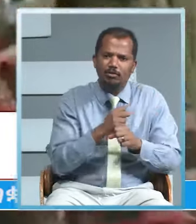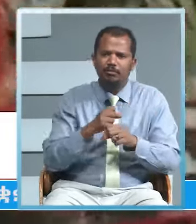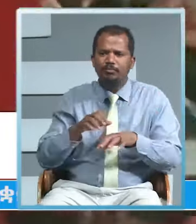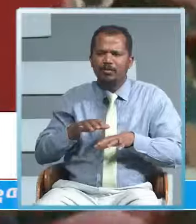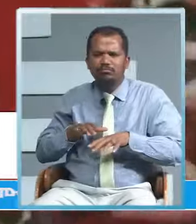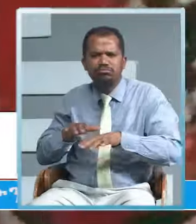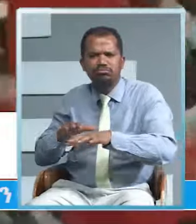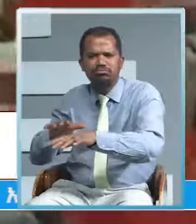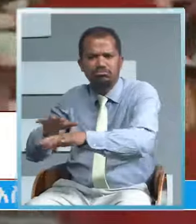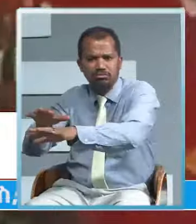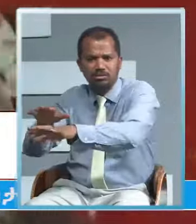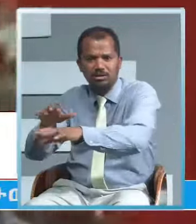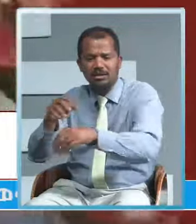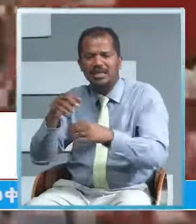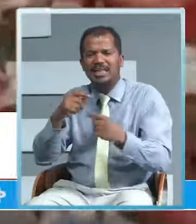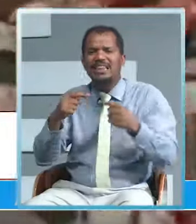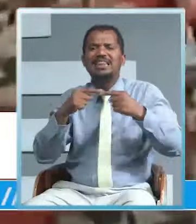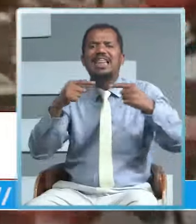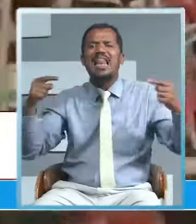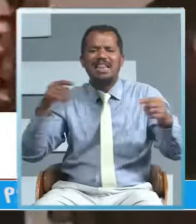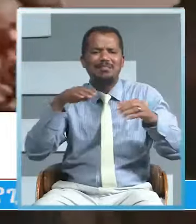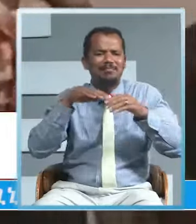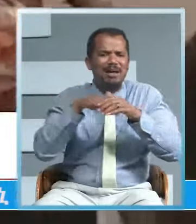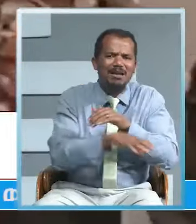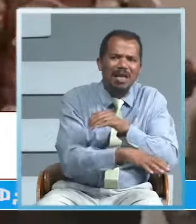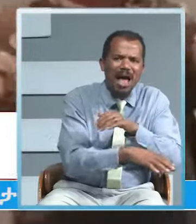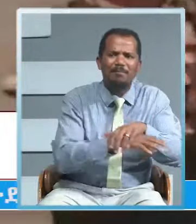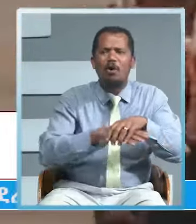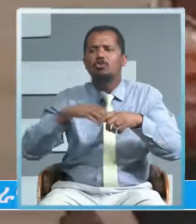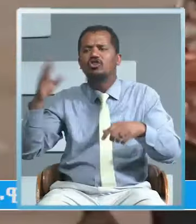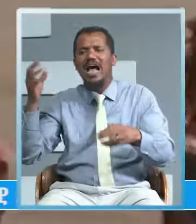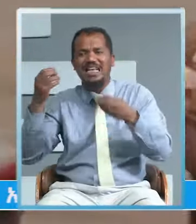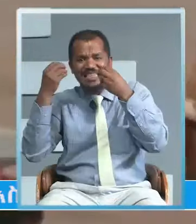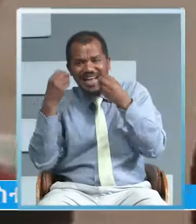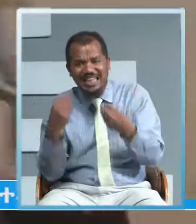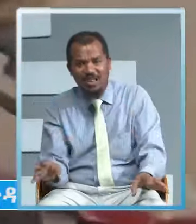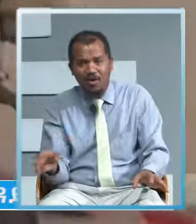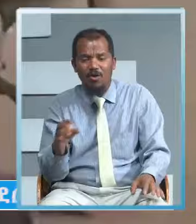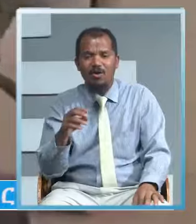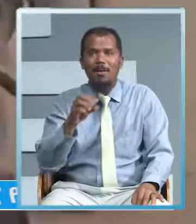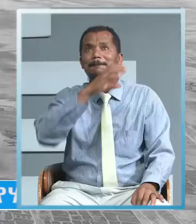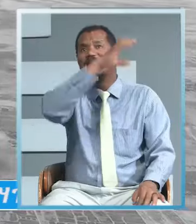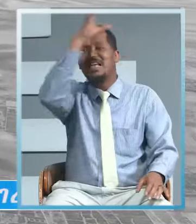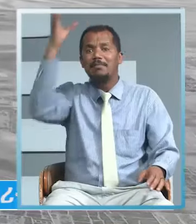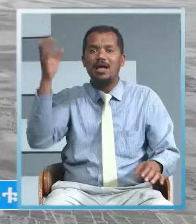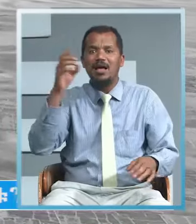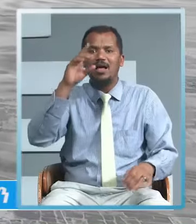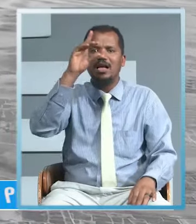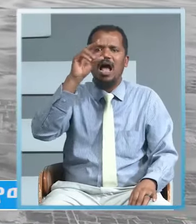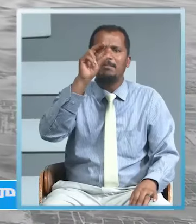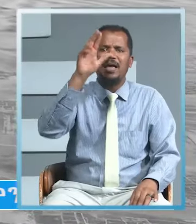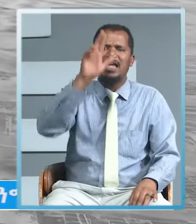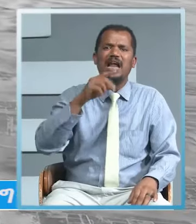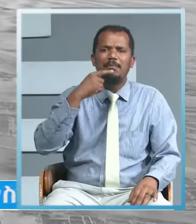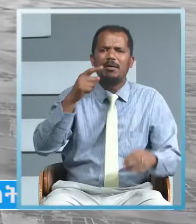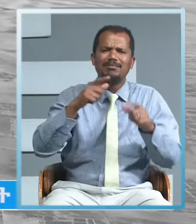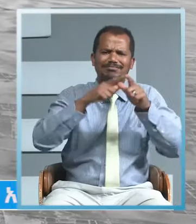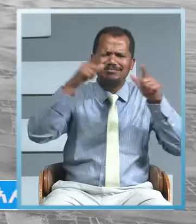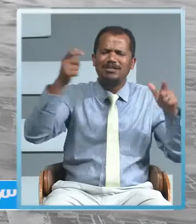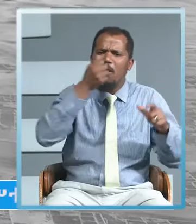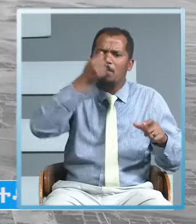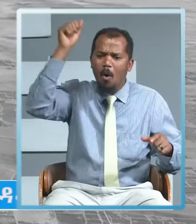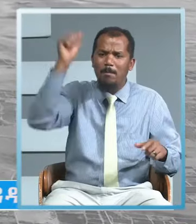በምድር ኃይል ተሰልፎ ጠላትን መግቢያ መውጫ ሲያሳጣው፣ በሰማይ ደግሞ ካምቤራ የሚባለውን ግዙፍ